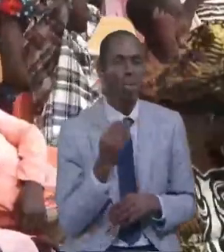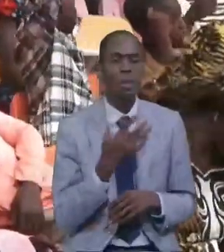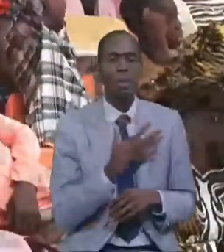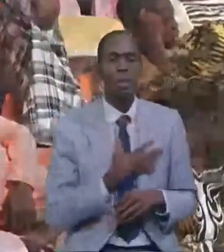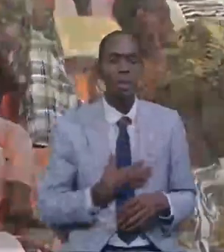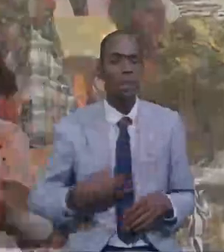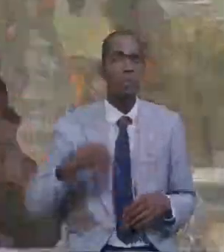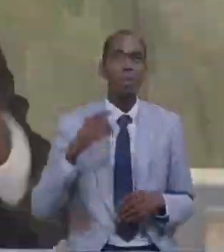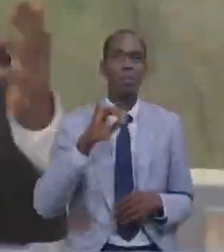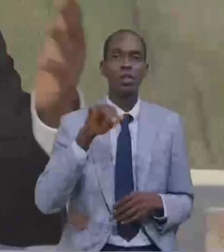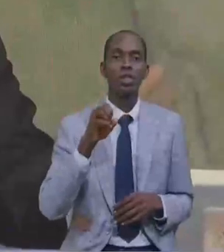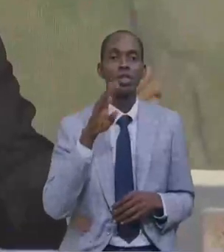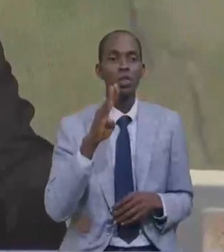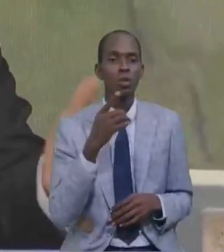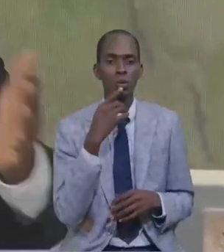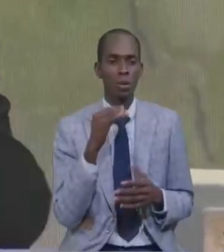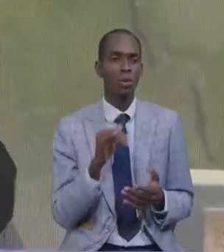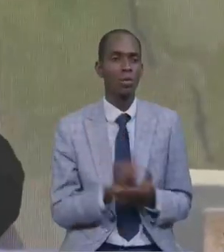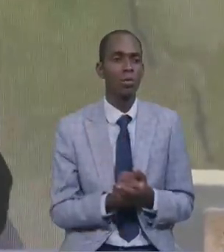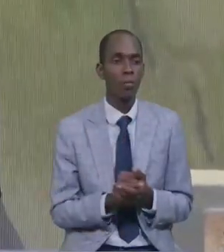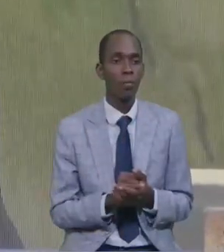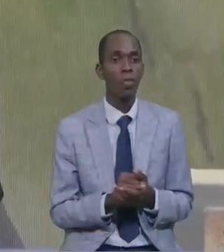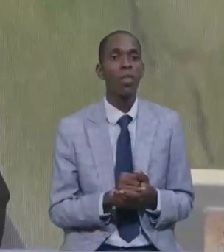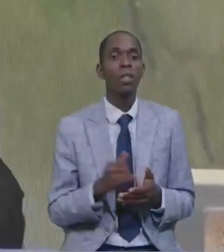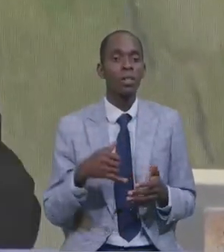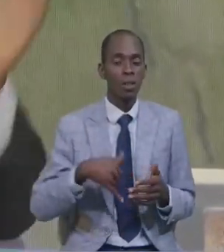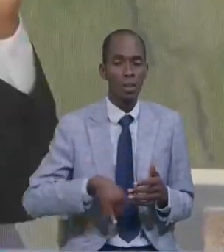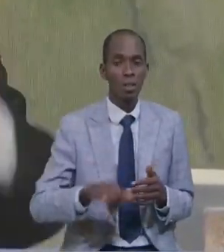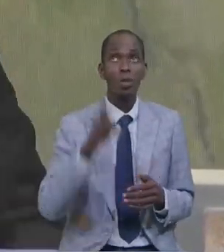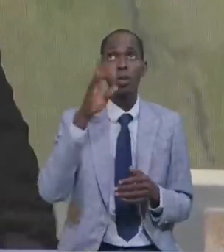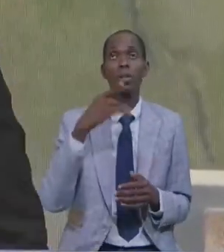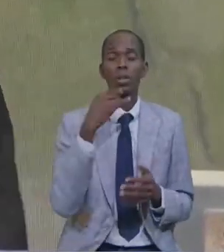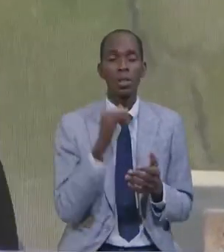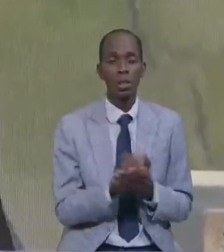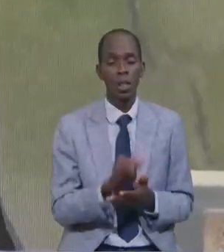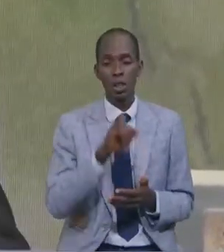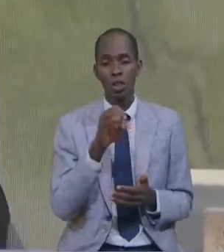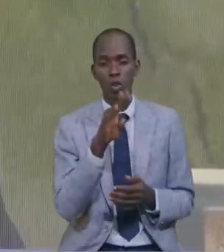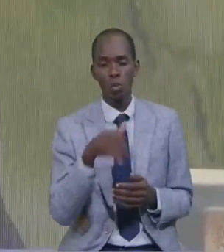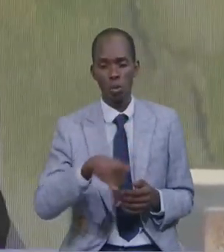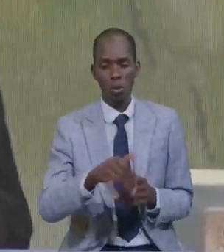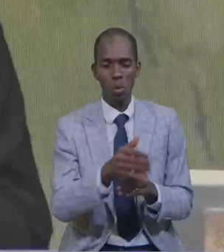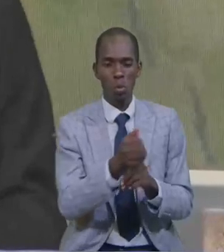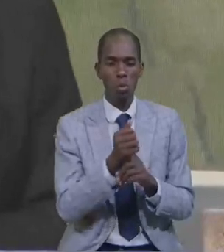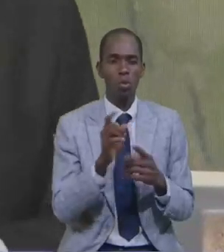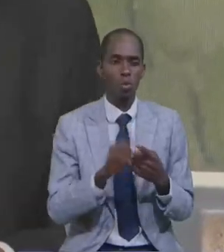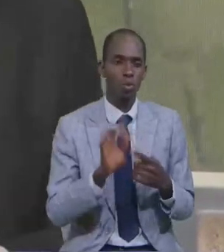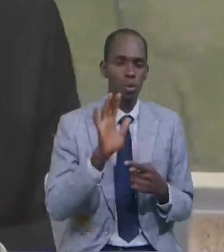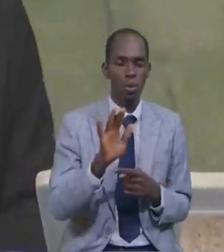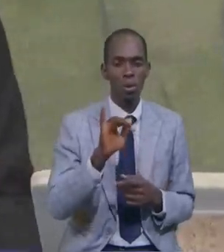et toi, tu me pousses à le perdre, à le détruire